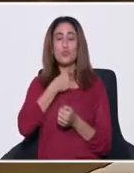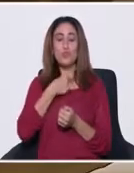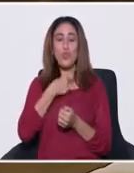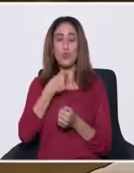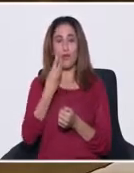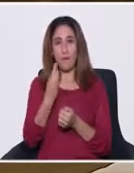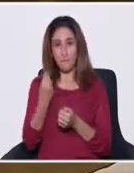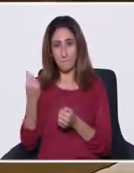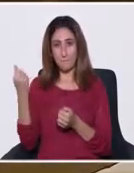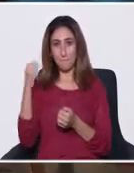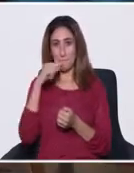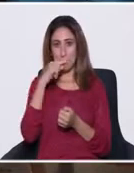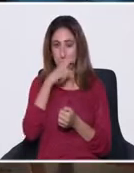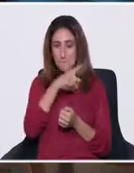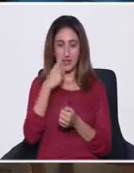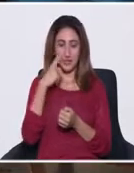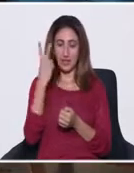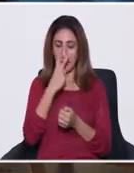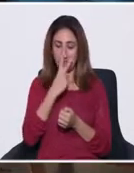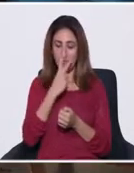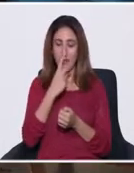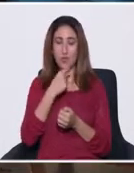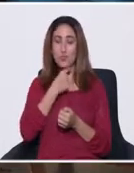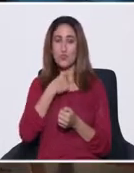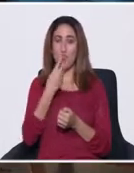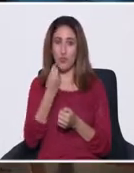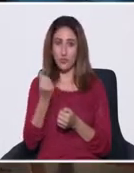وبرضو اظن وندى برضو